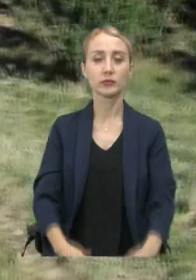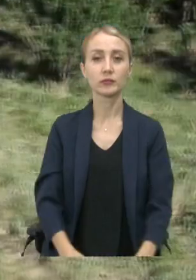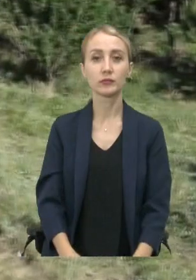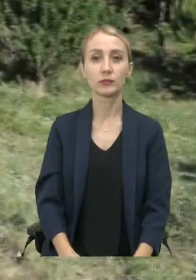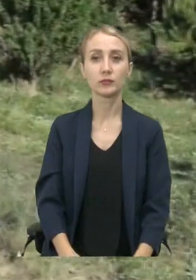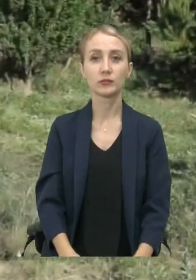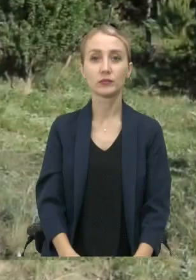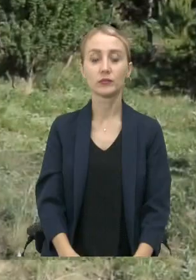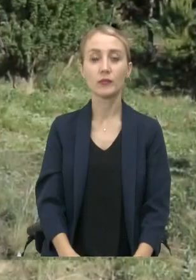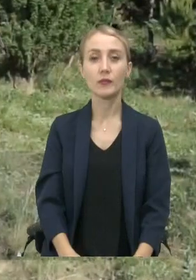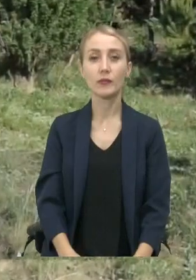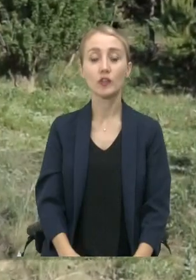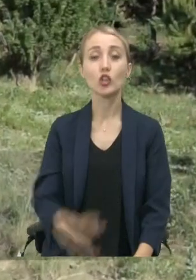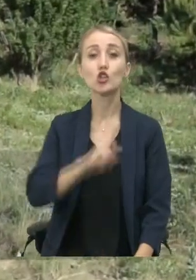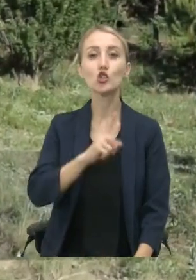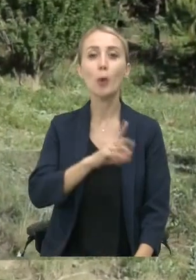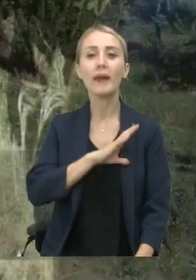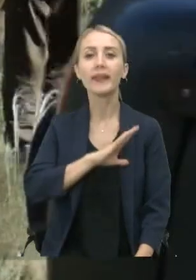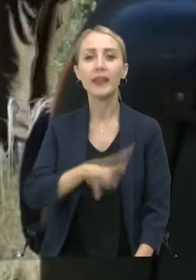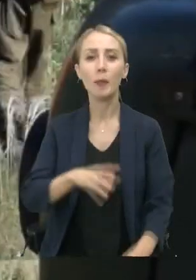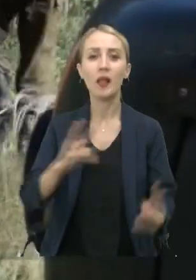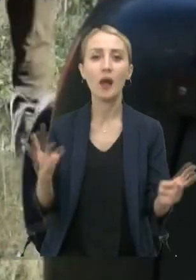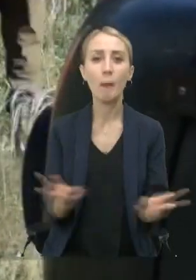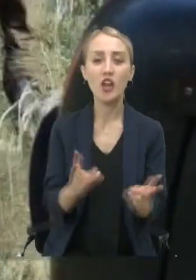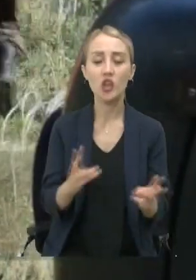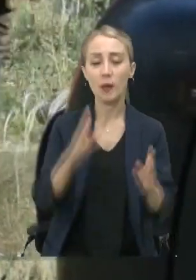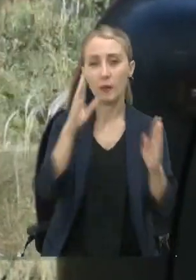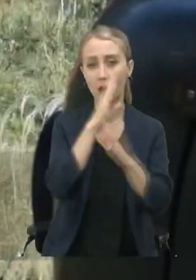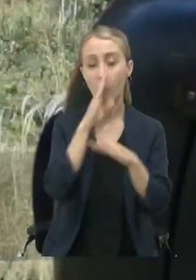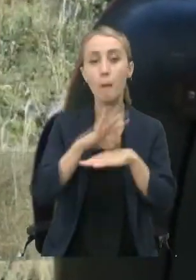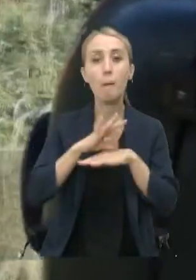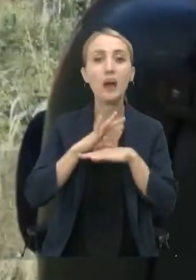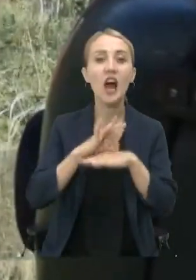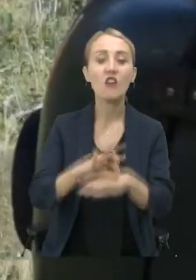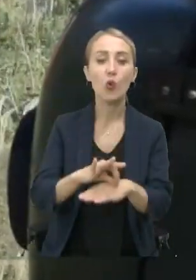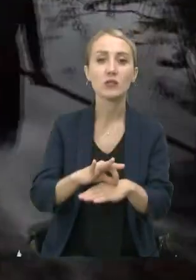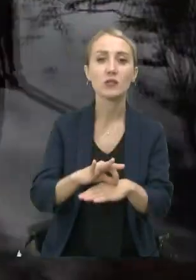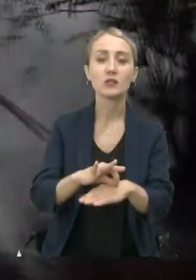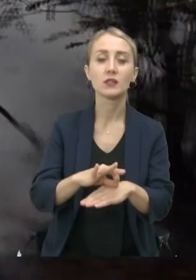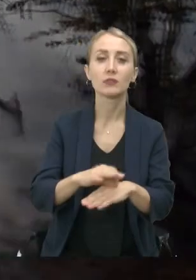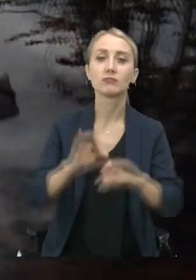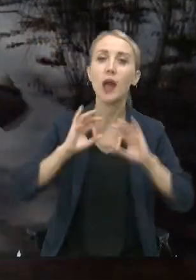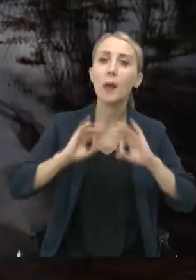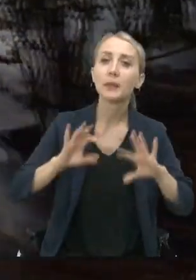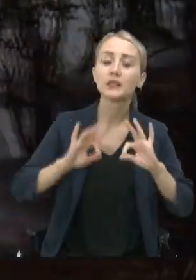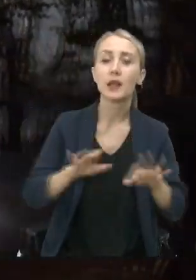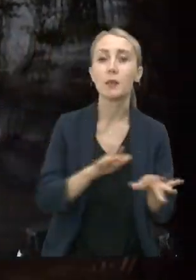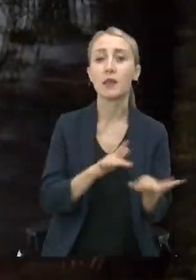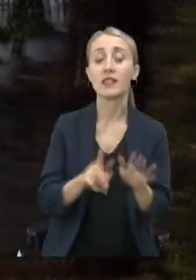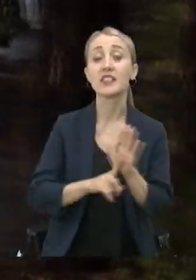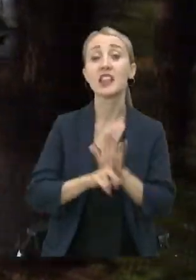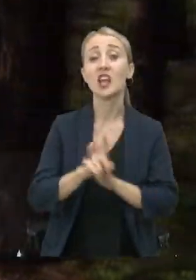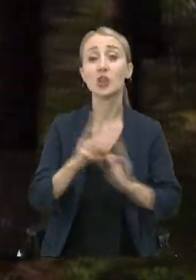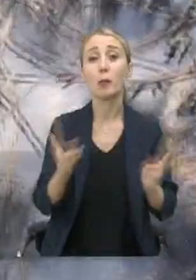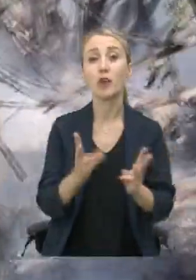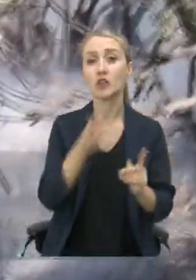пожары в целях предупреждения природных пожаров в регионе проводится комплекс профилактических мероприятий так с начала пожарного